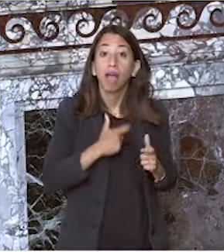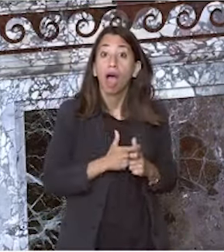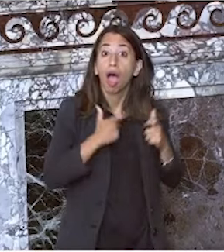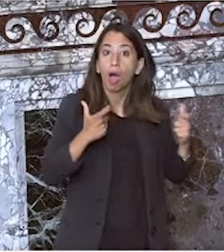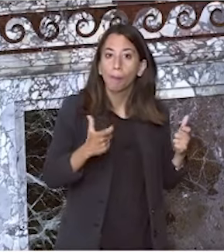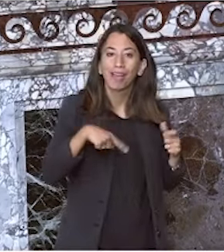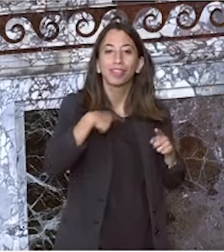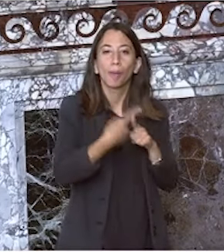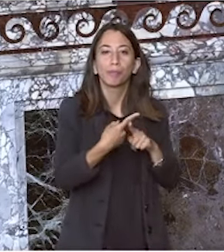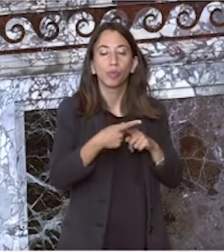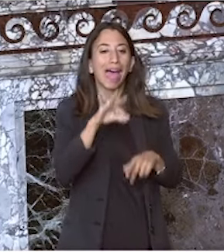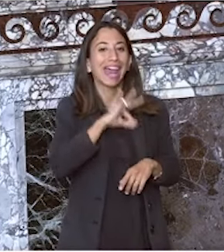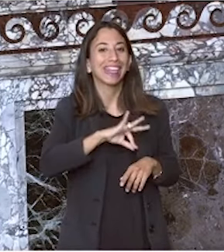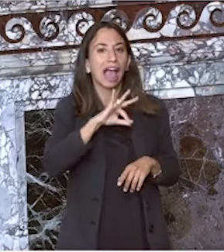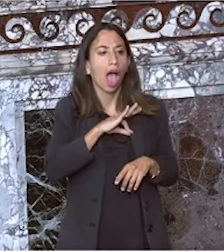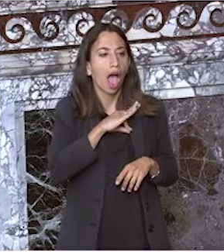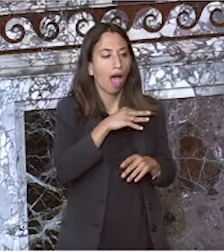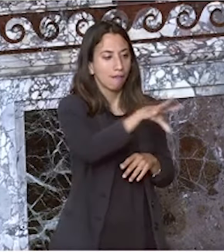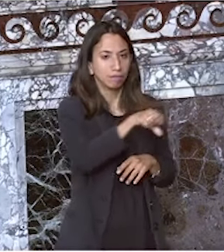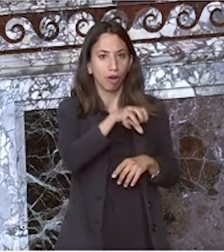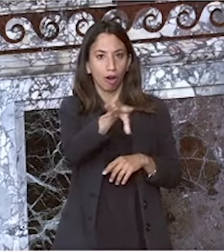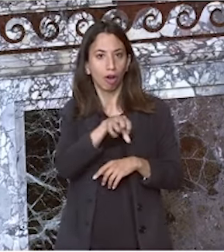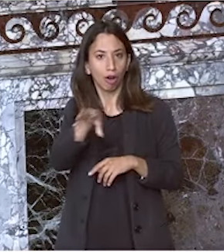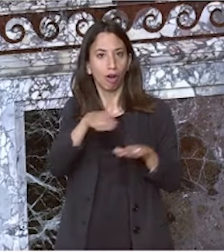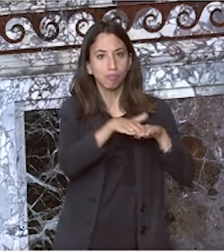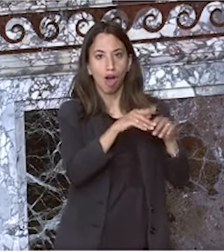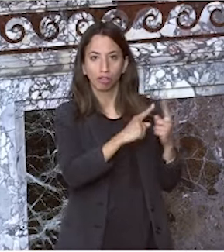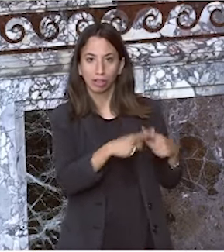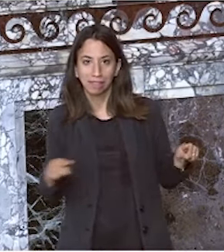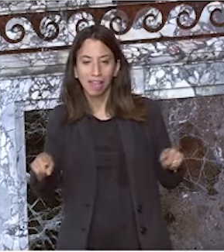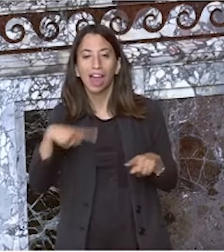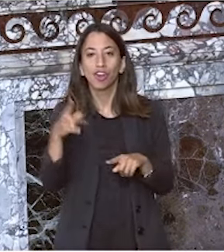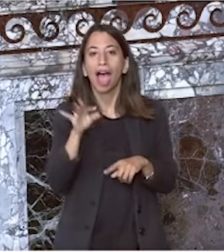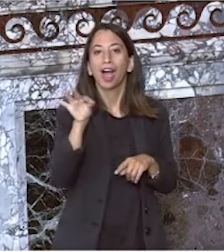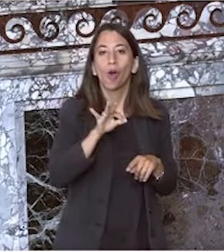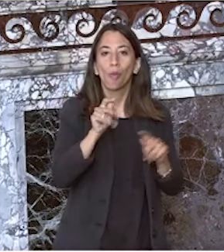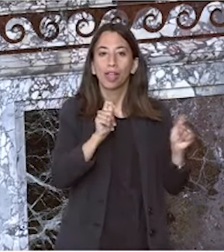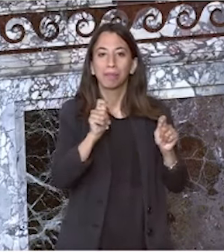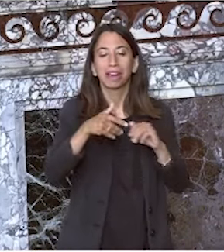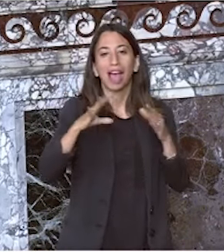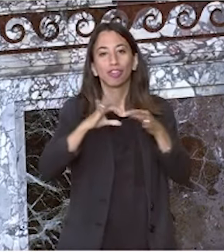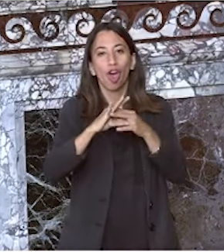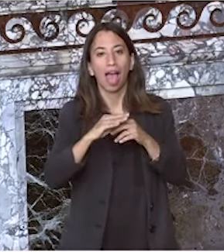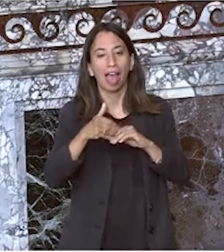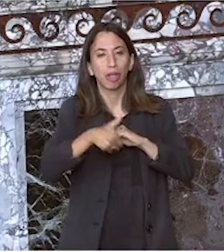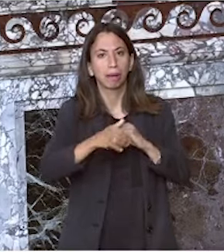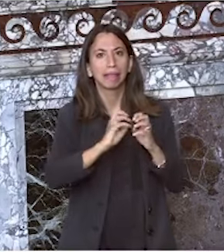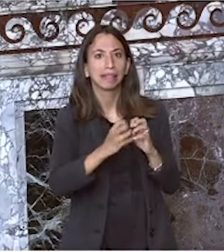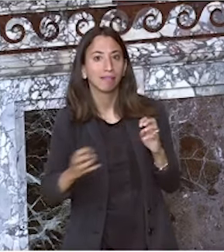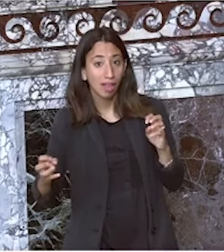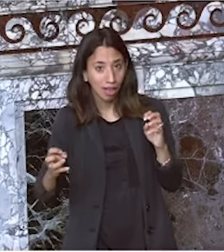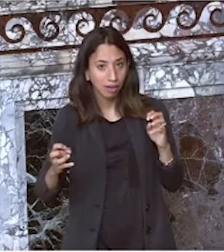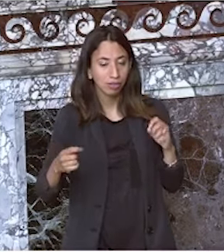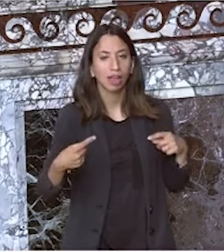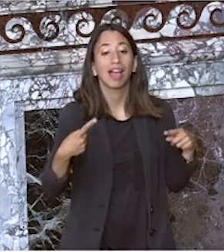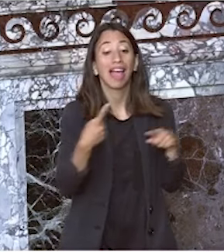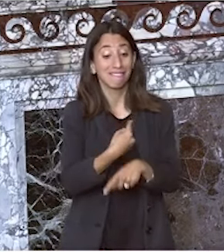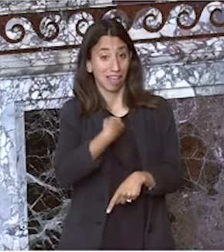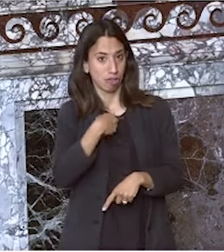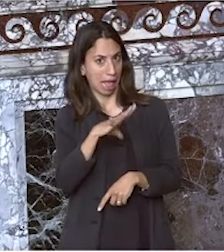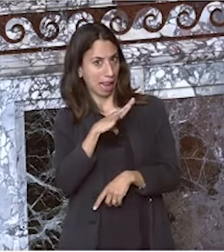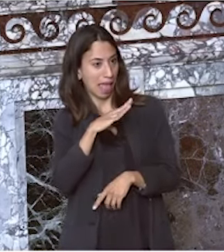migliore diversificazione dei ricavi e un aumento delle quote di mercato sui prestiti. I clienti beneficiano di un calo del costo